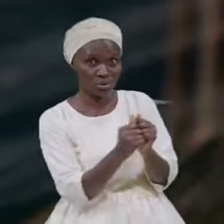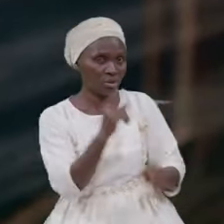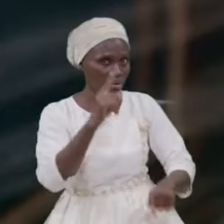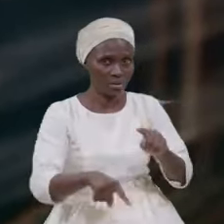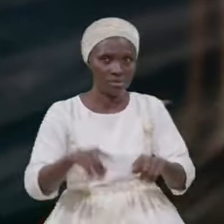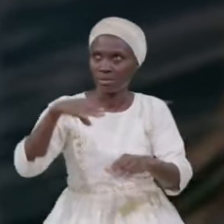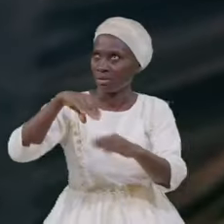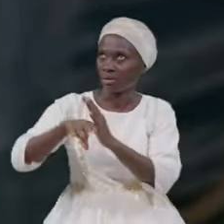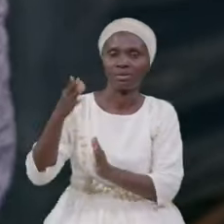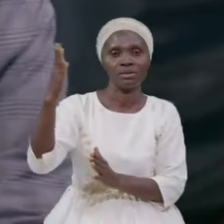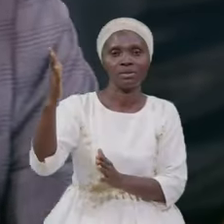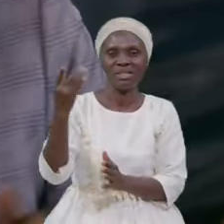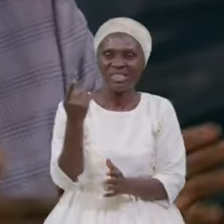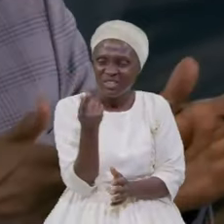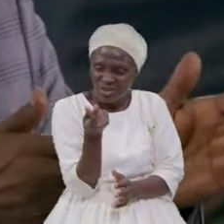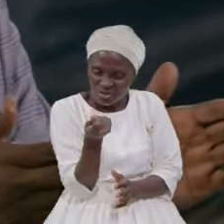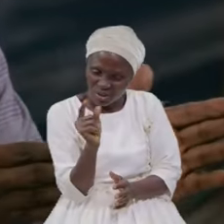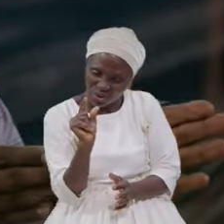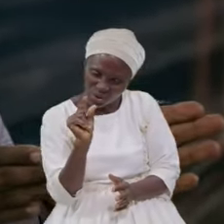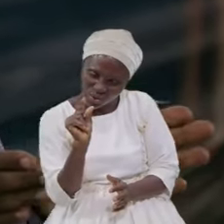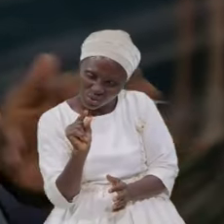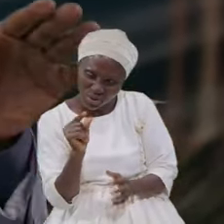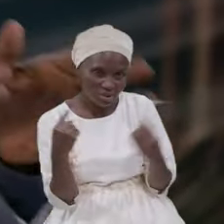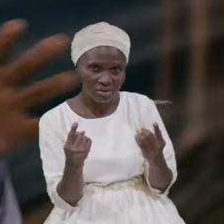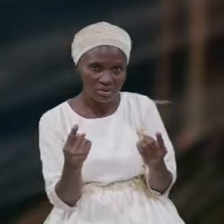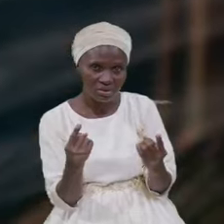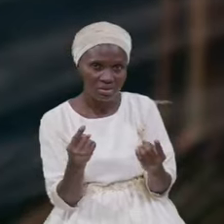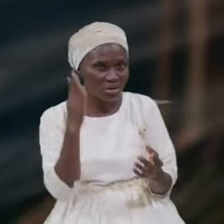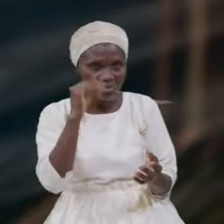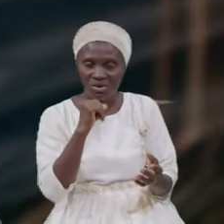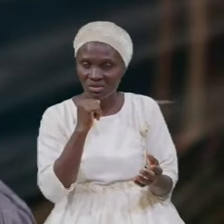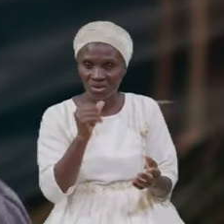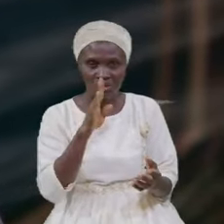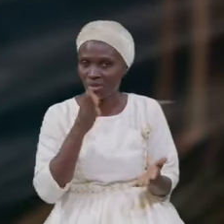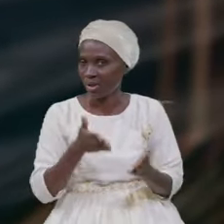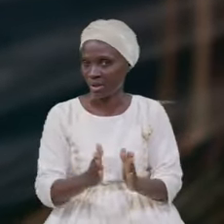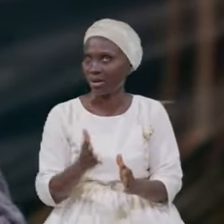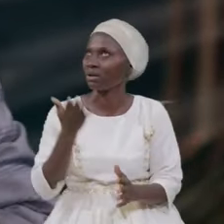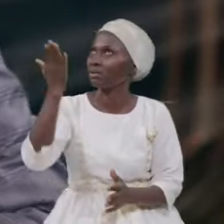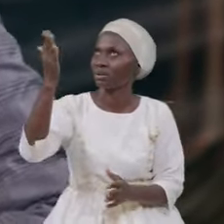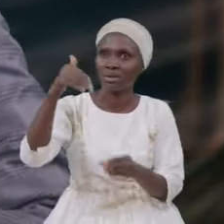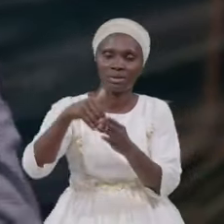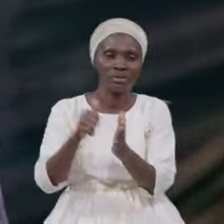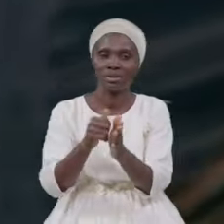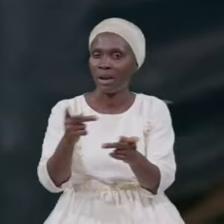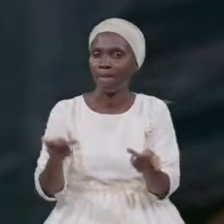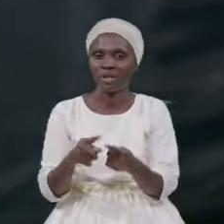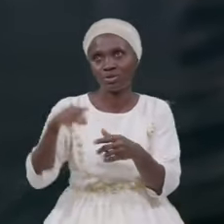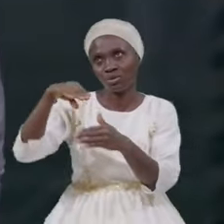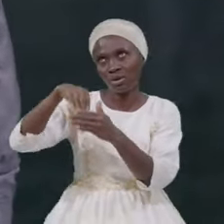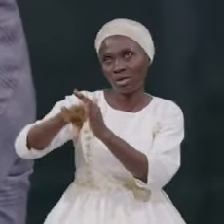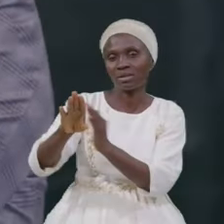des péchés, ne sera pas autorisé dans ce lieu pour y entrer avec toi. Et